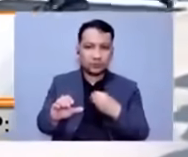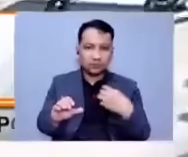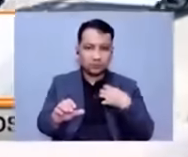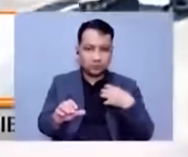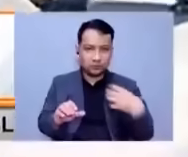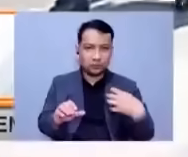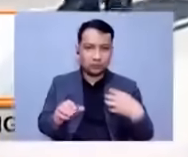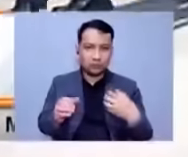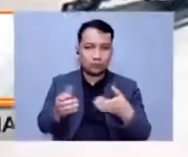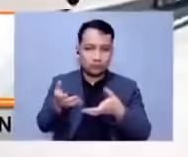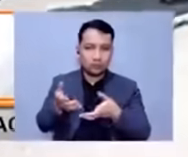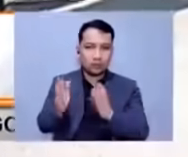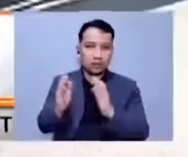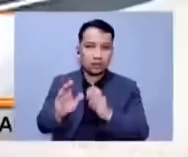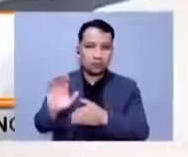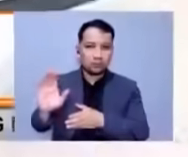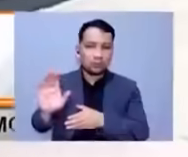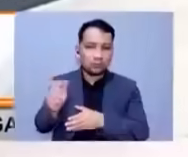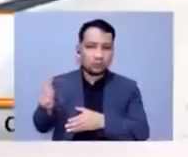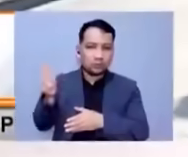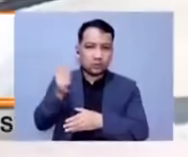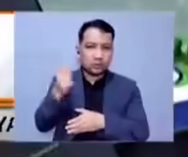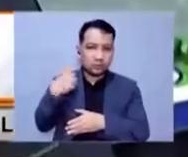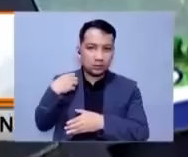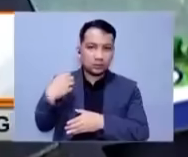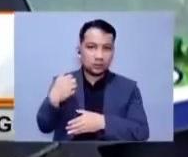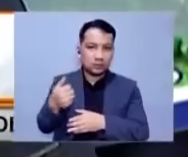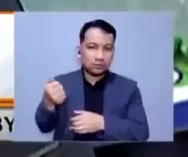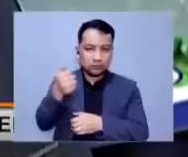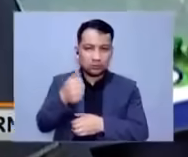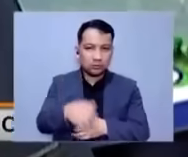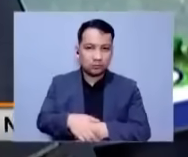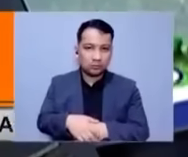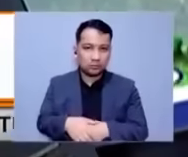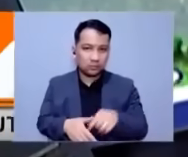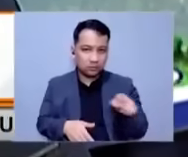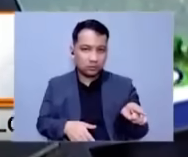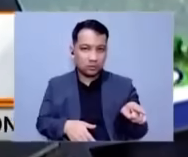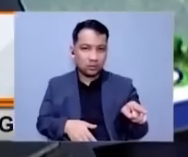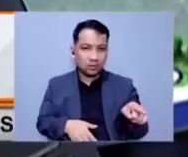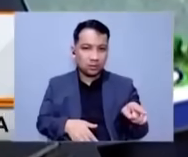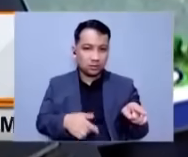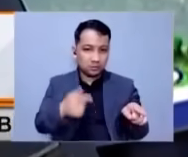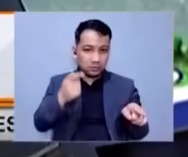walang pahintulot ng kanilang mga opisyal. Kung ikaw ay isang active personnel at